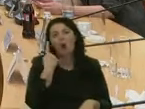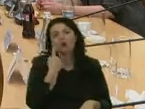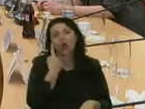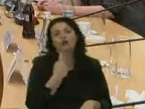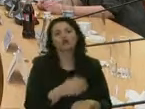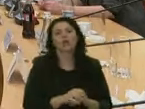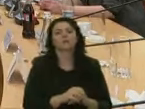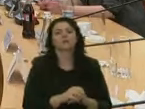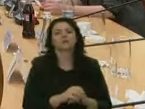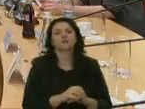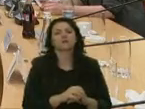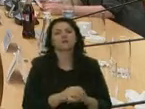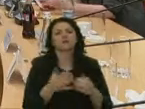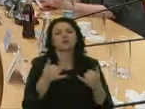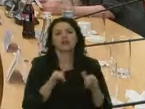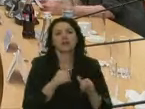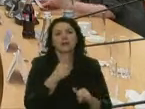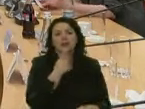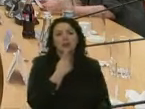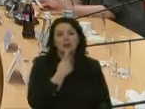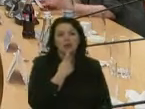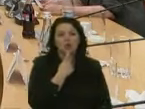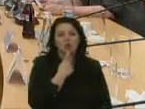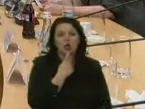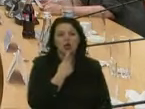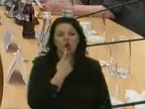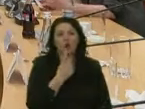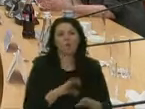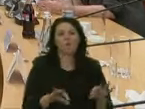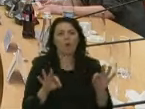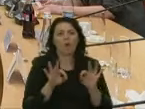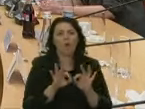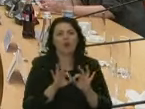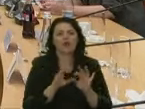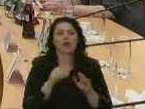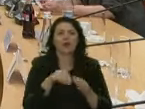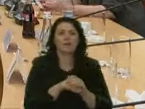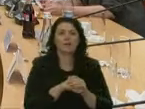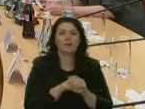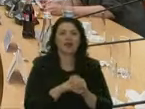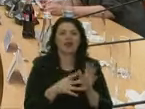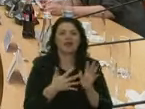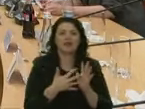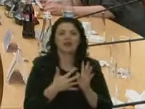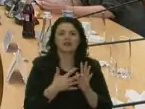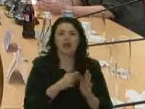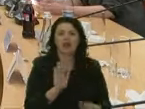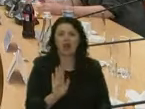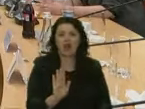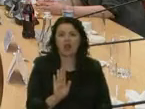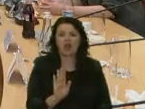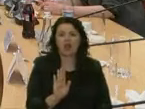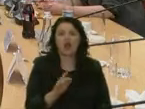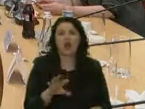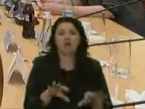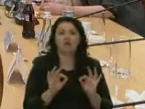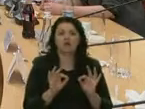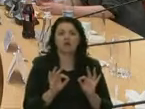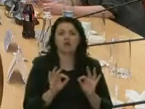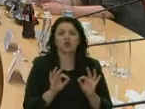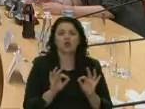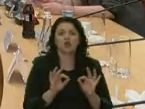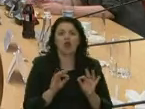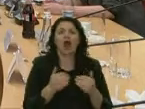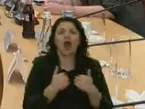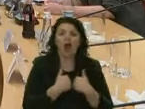zero, ne-am uitat la ce se întâmplă la Timișoara, e deja un model implementat și testat de ei, au găsit această soluție,